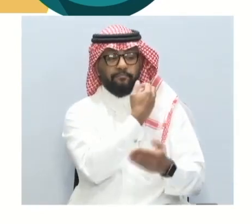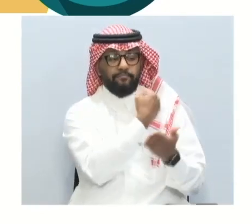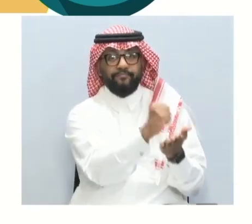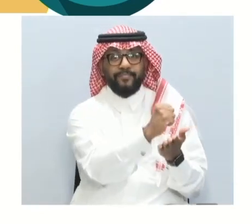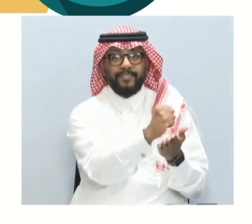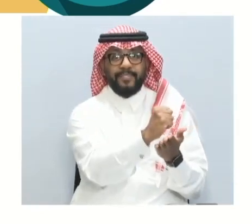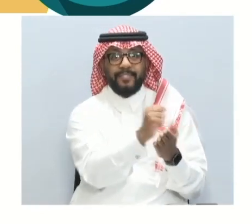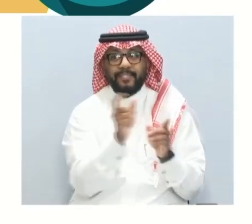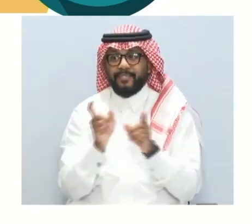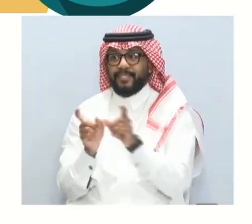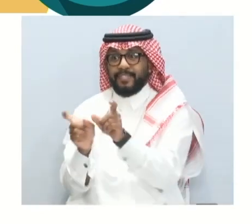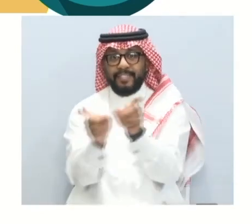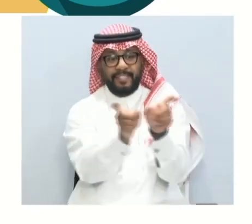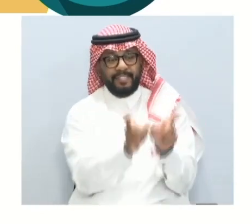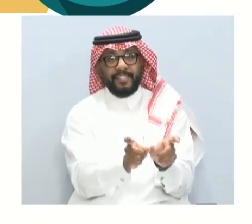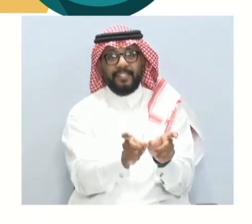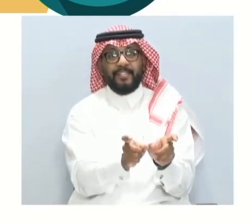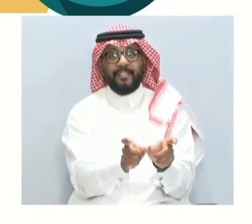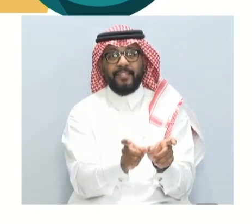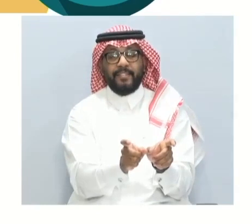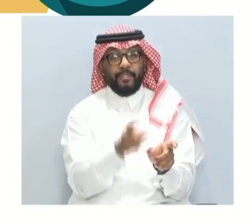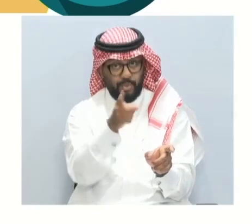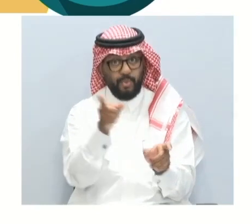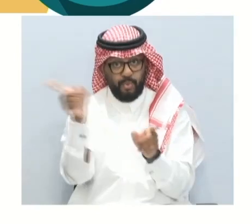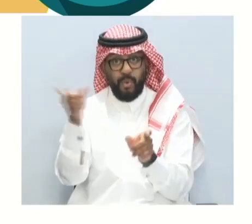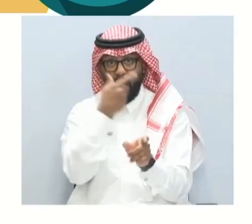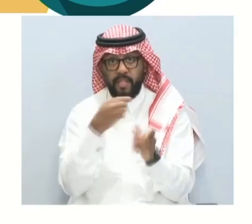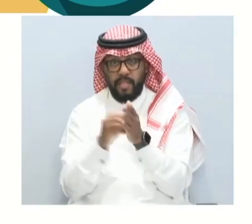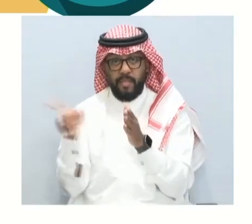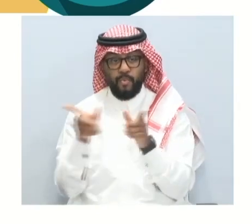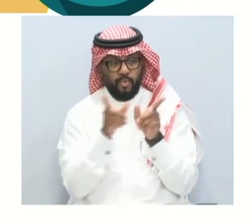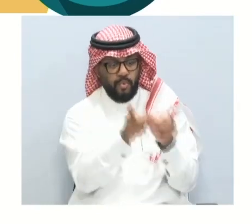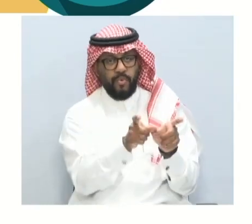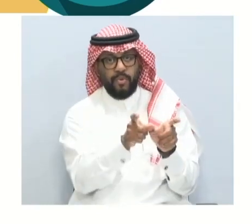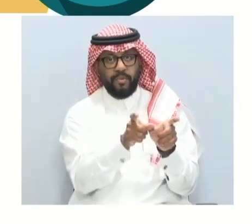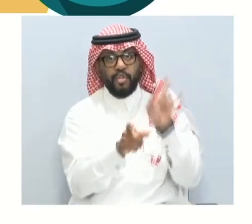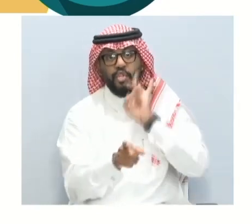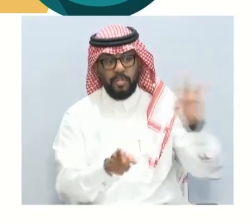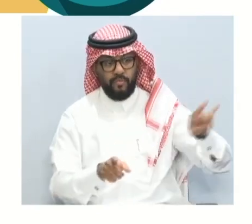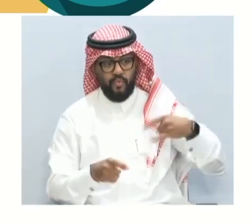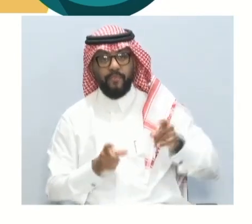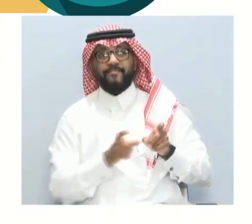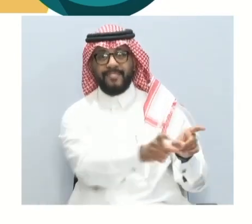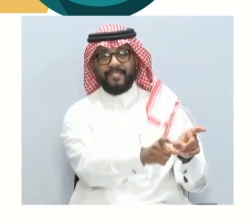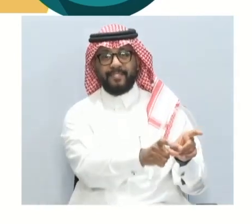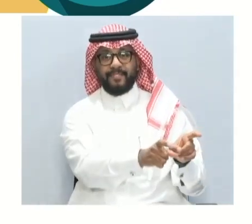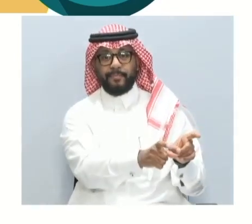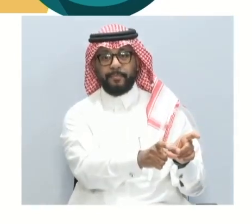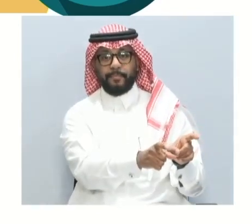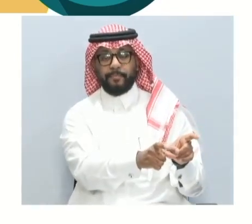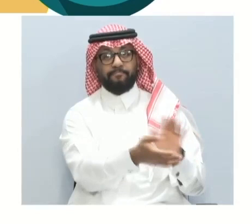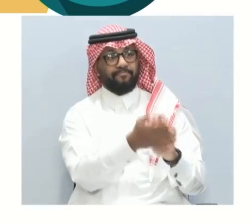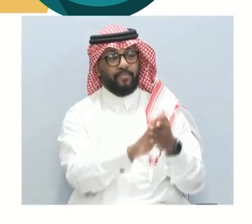وكن له حرزا من الشيطان وهذا هو شاهد درسنا وايضا حرز له من